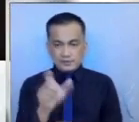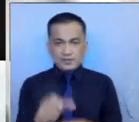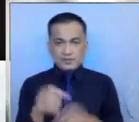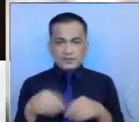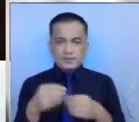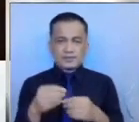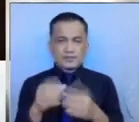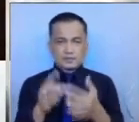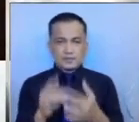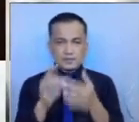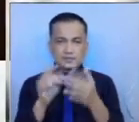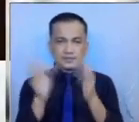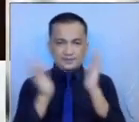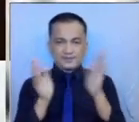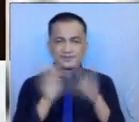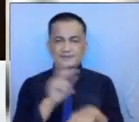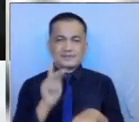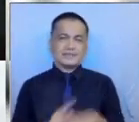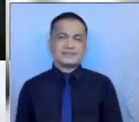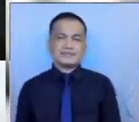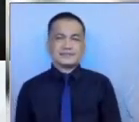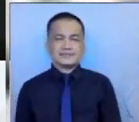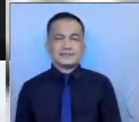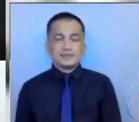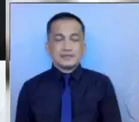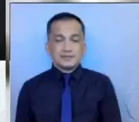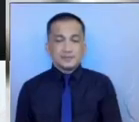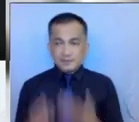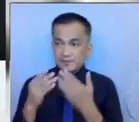Pilipinas. Nagpapasalamat daw si Pangulong Marcos sa